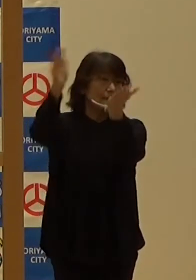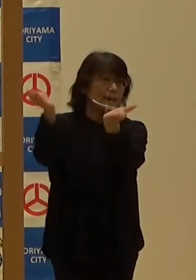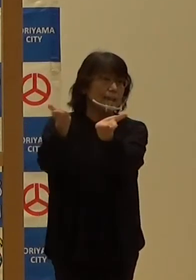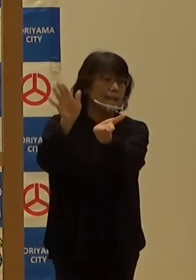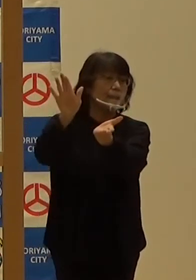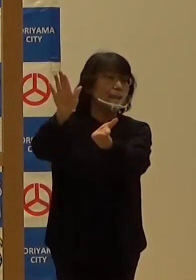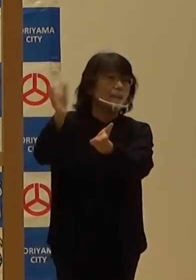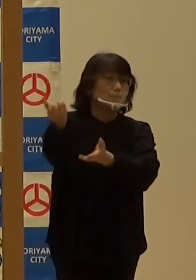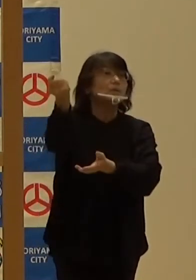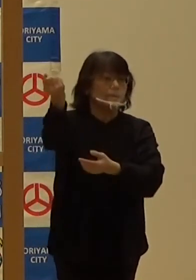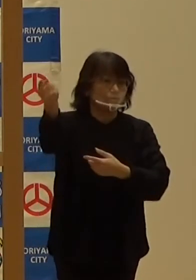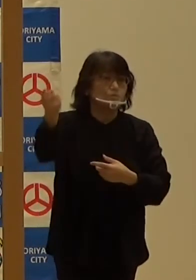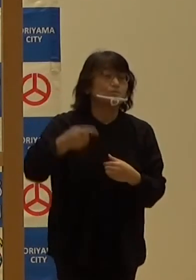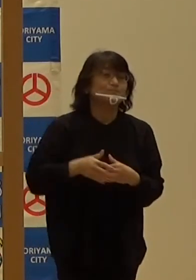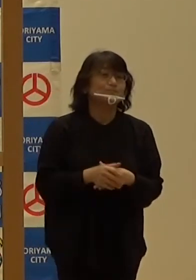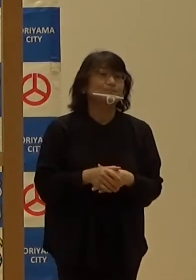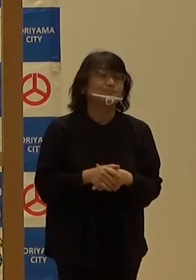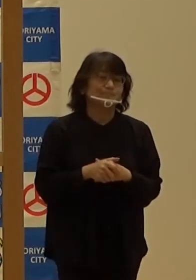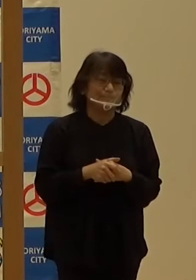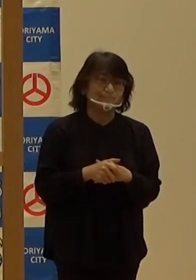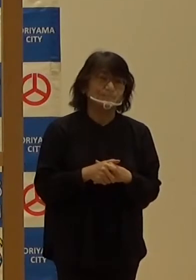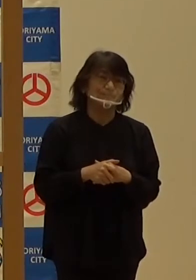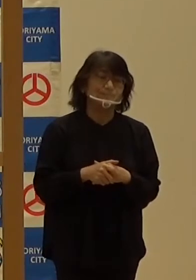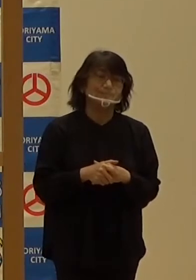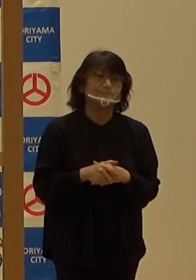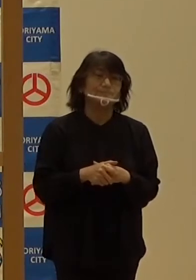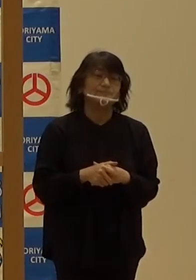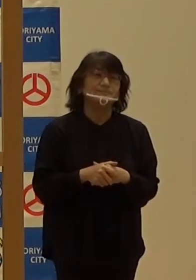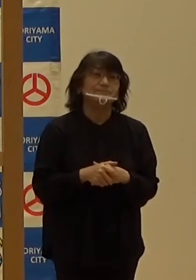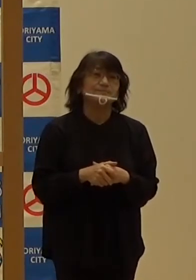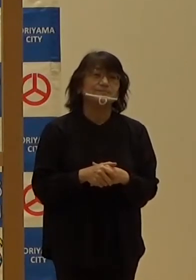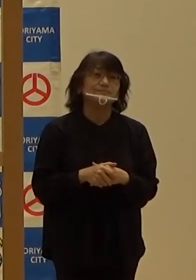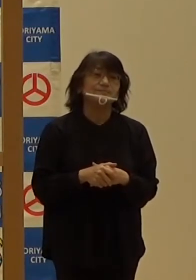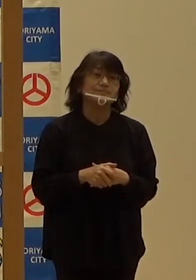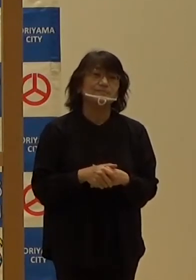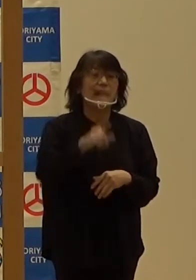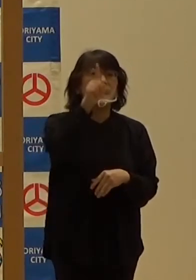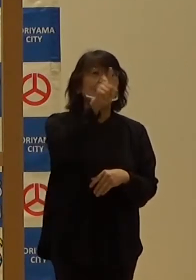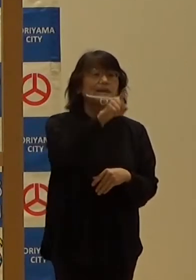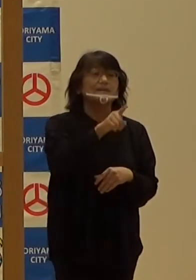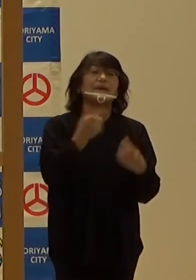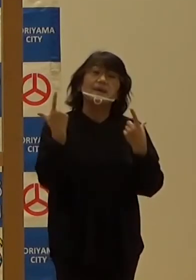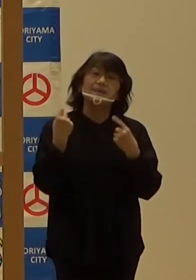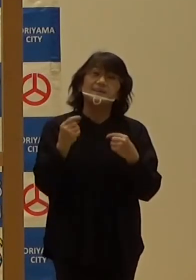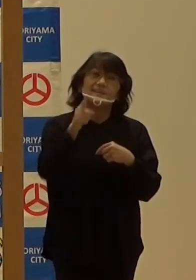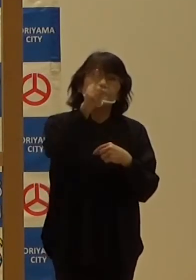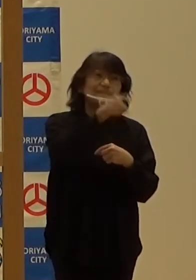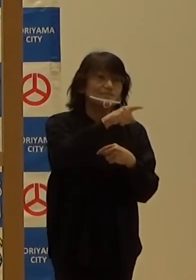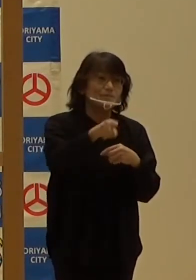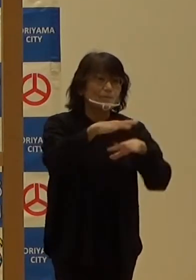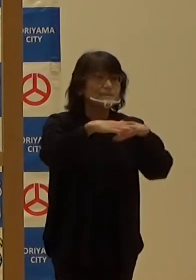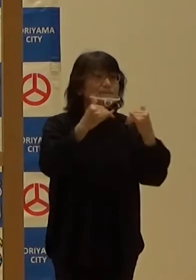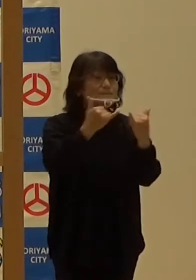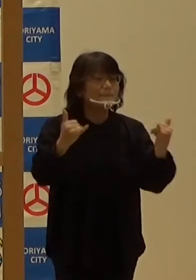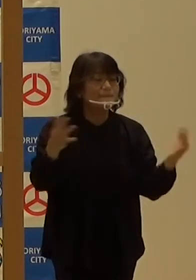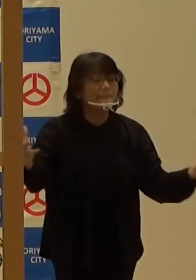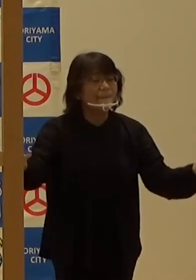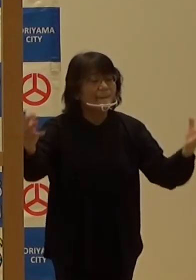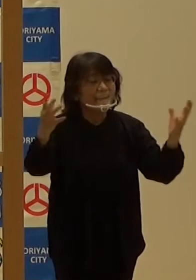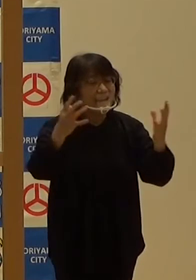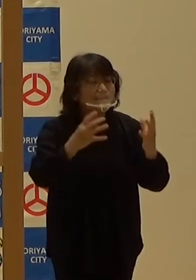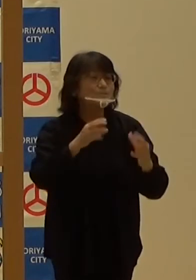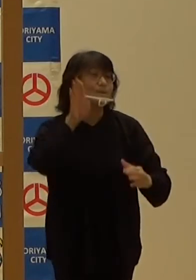というのは言えないんですけど、先ほど来お話ししている通り、やはりこう人々がですね、市民の方々が集まりや